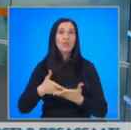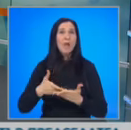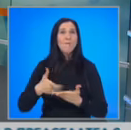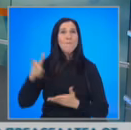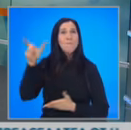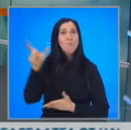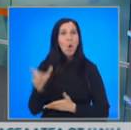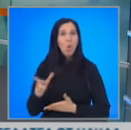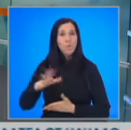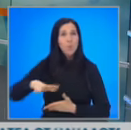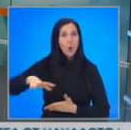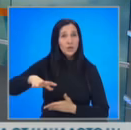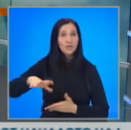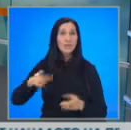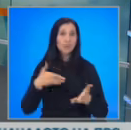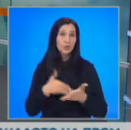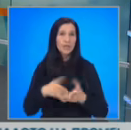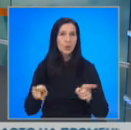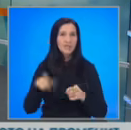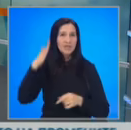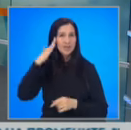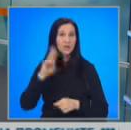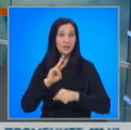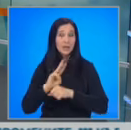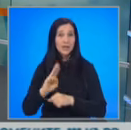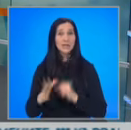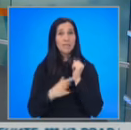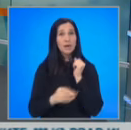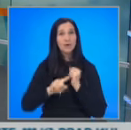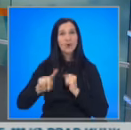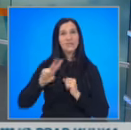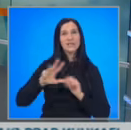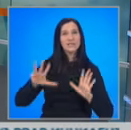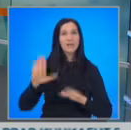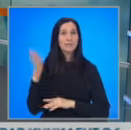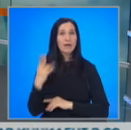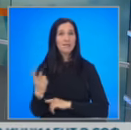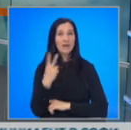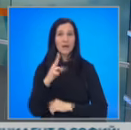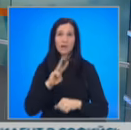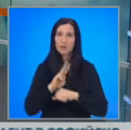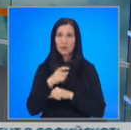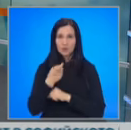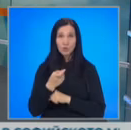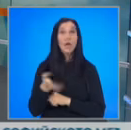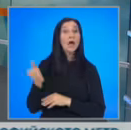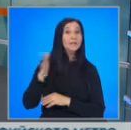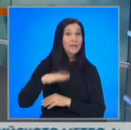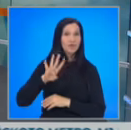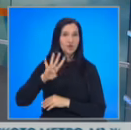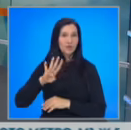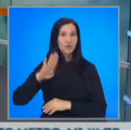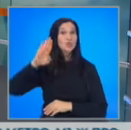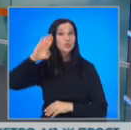протести. Управлява страната от 13 март до 29 май 2013 година. Следващият